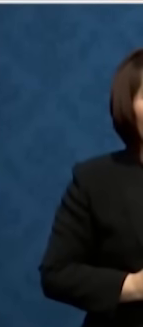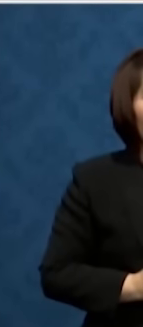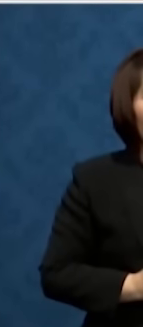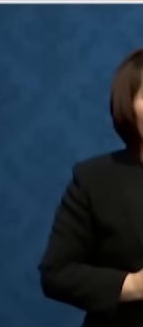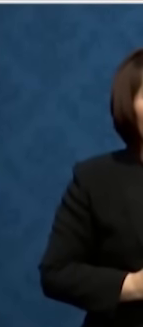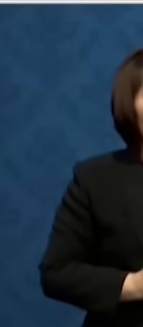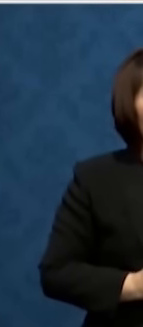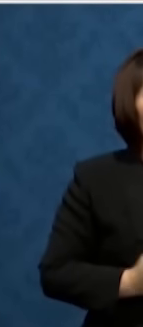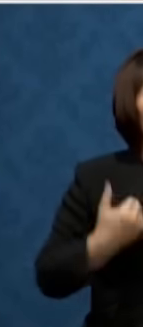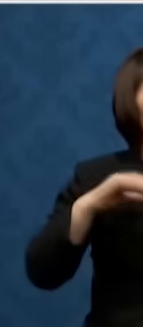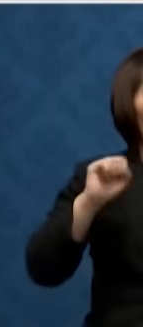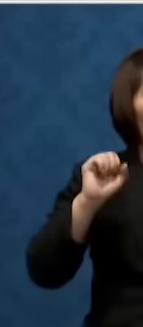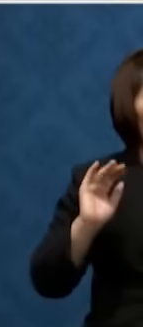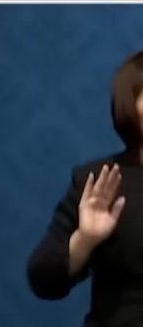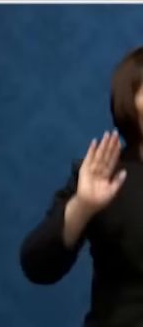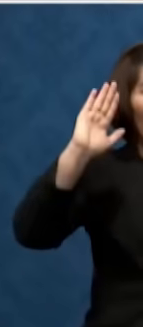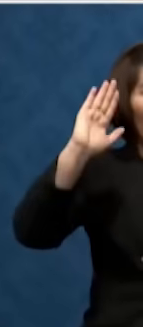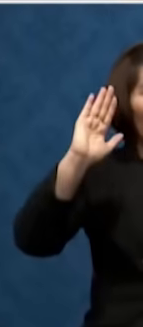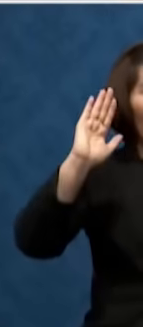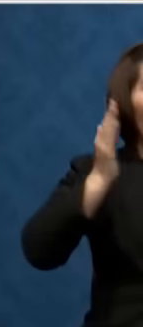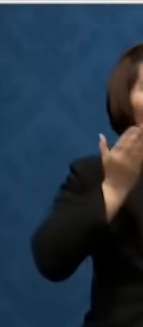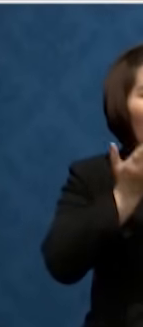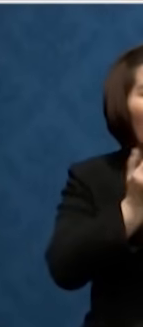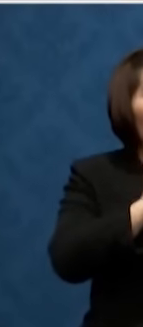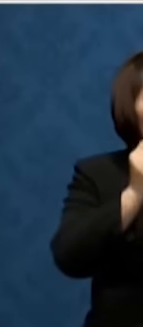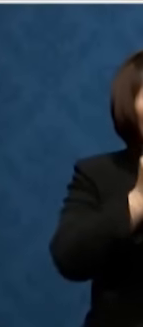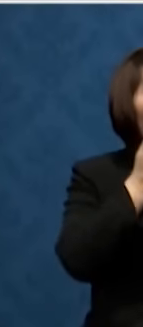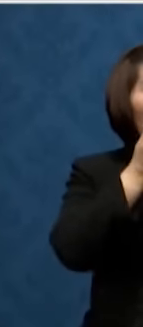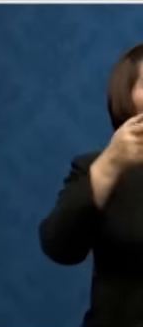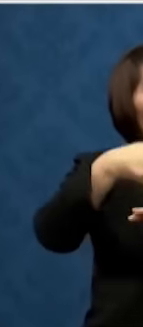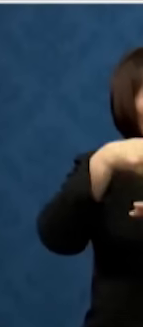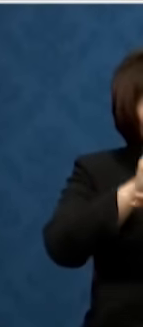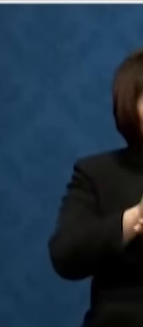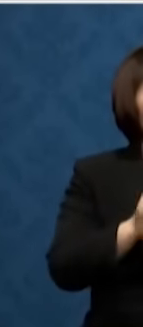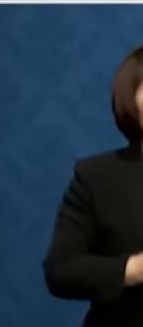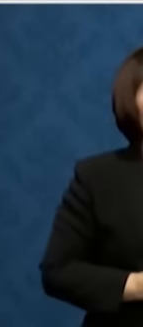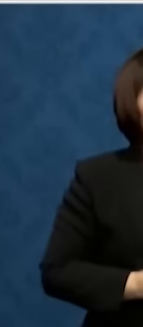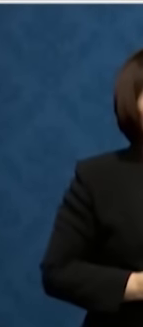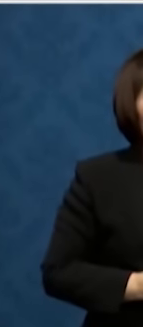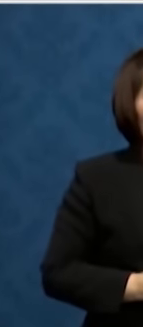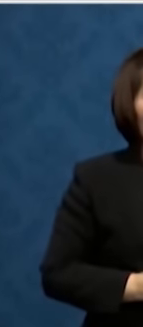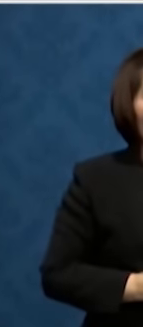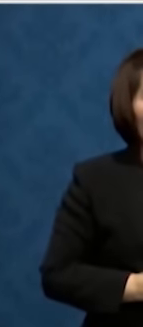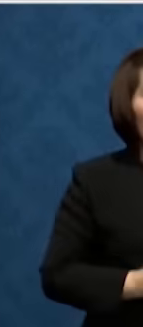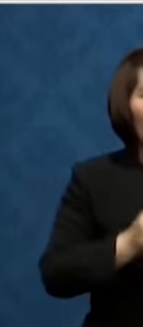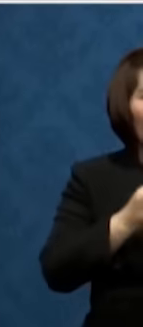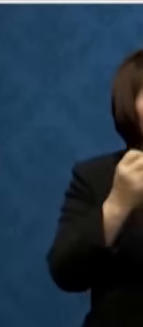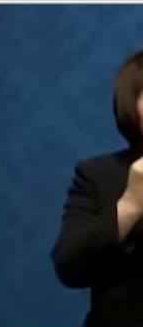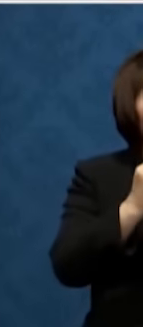ที่ยกมือนะครับขอหารือต่อท่านประธานกรณีนี้ มันเป็นการดำเนินการ